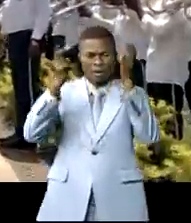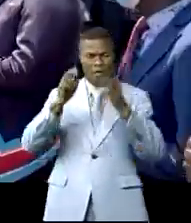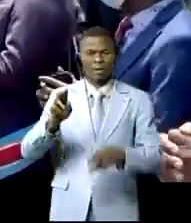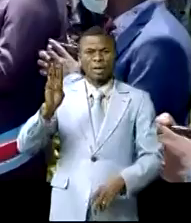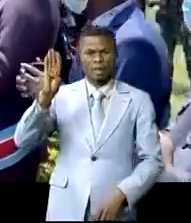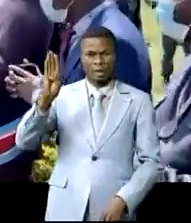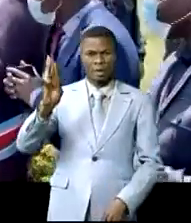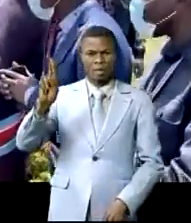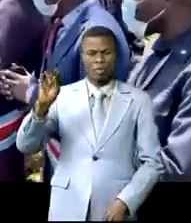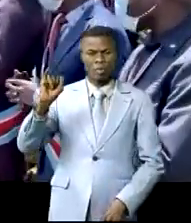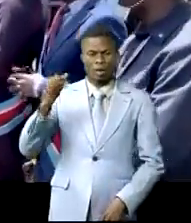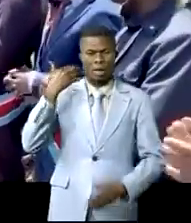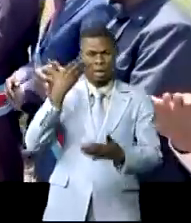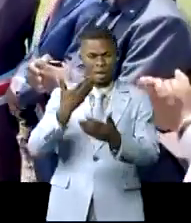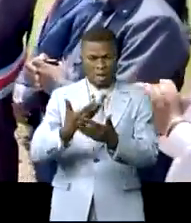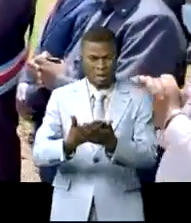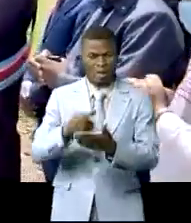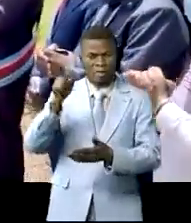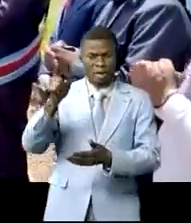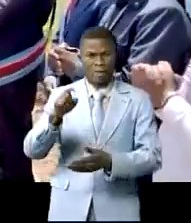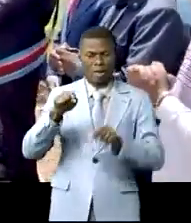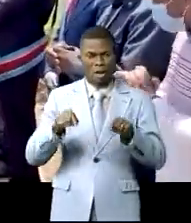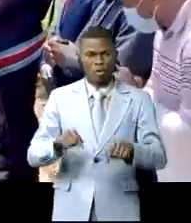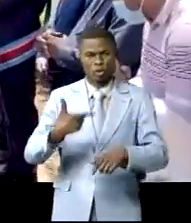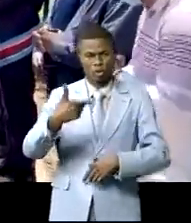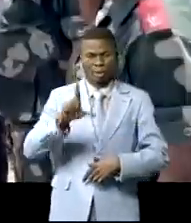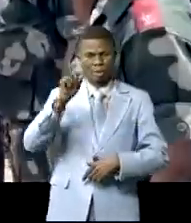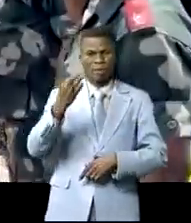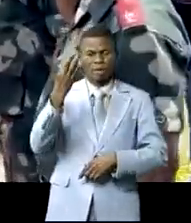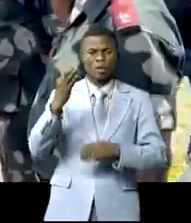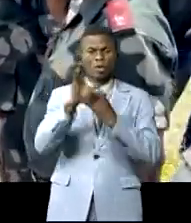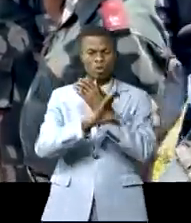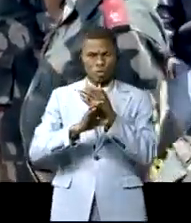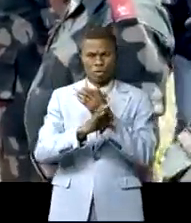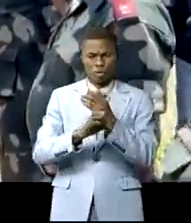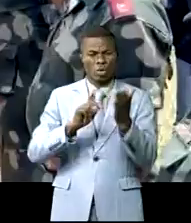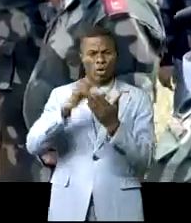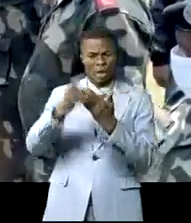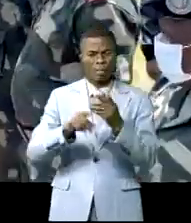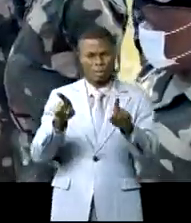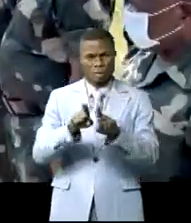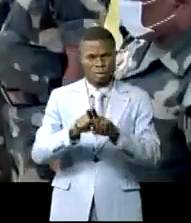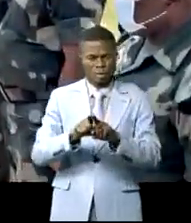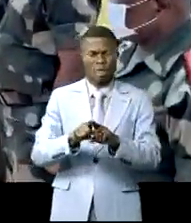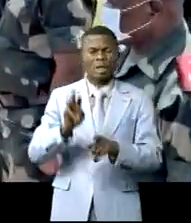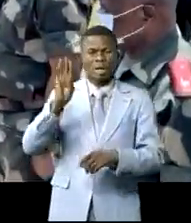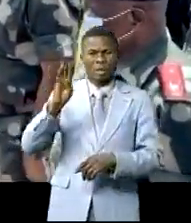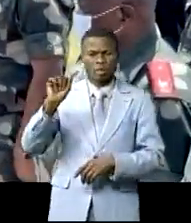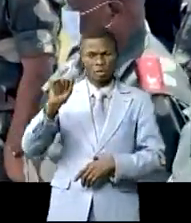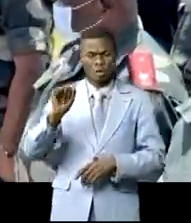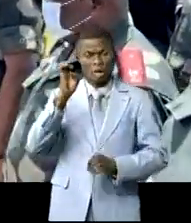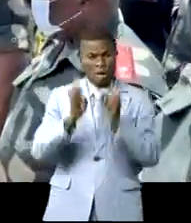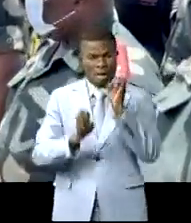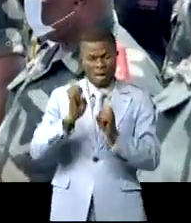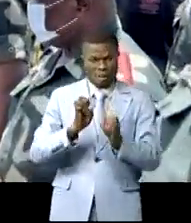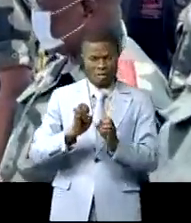Ituri. Arrivé ce lundi 23 août, Jean-Michel Samalukonde Kyenge a un agenda similaire à celui de Bounia. Évaluation